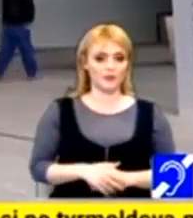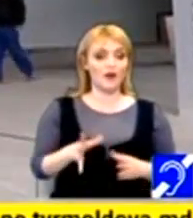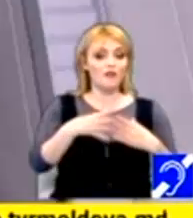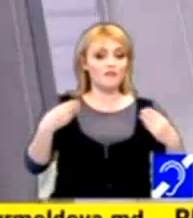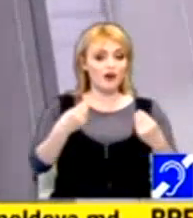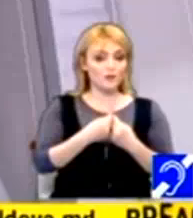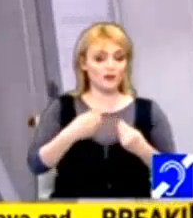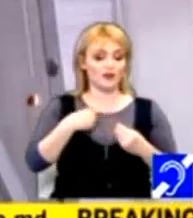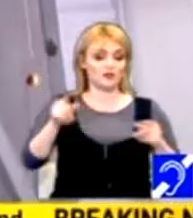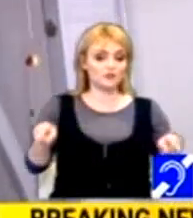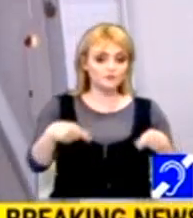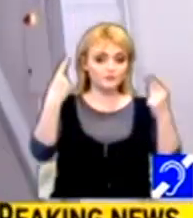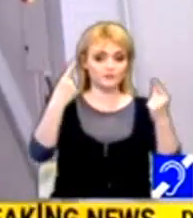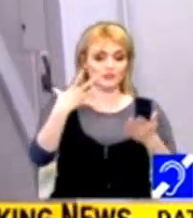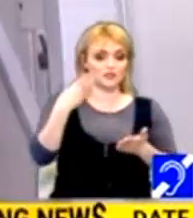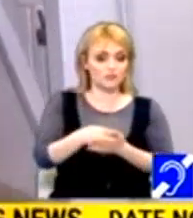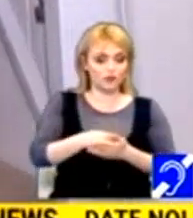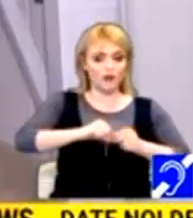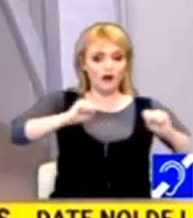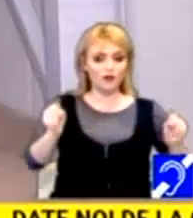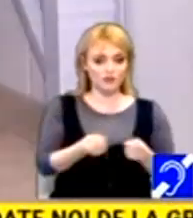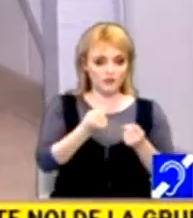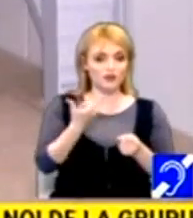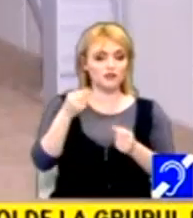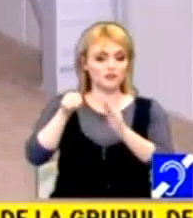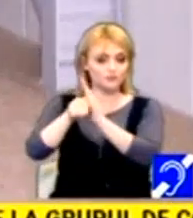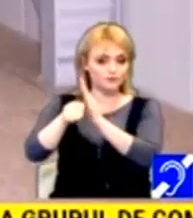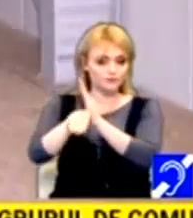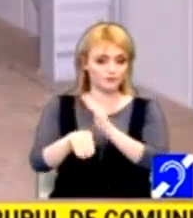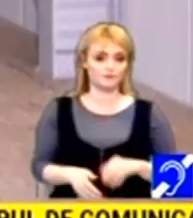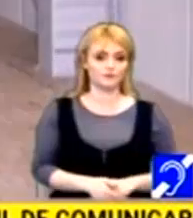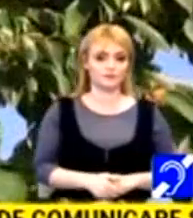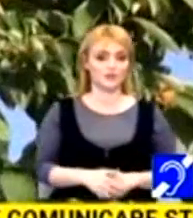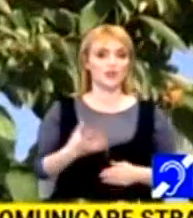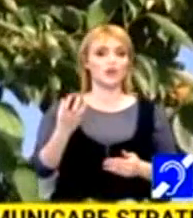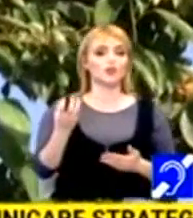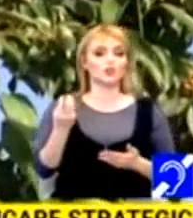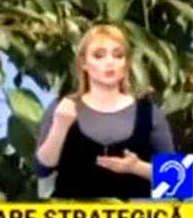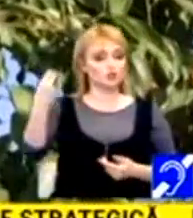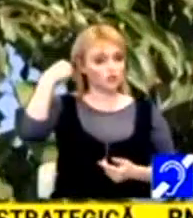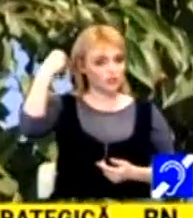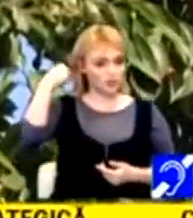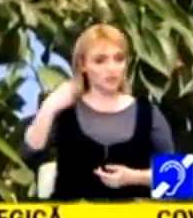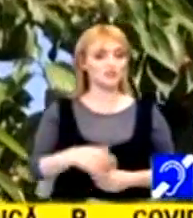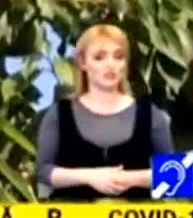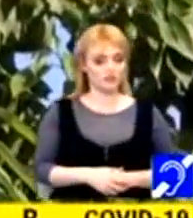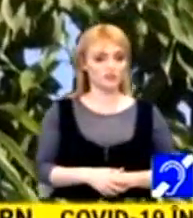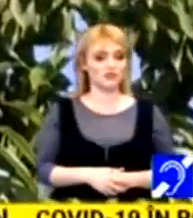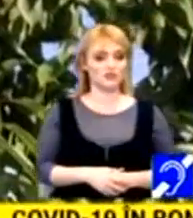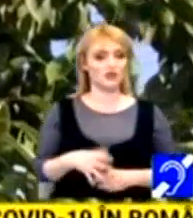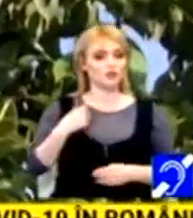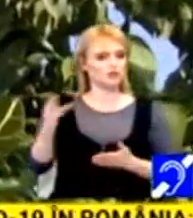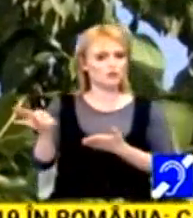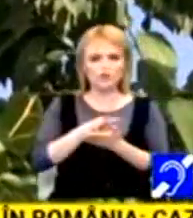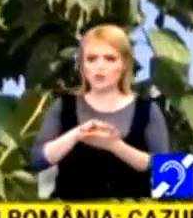creeze propria linie de păstrare a fructelor. Să culege cereașa, este nevoie de dus urgent la